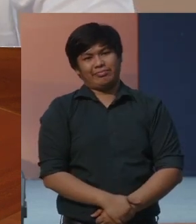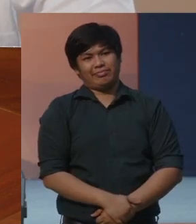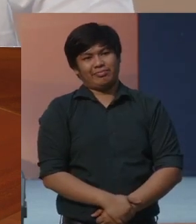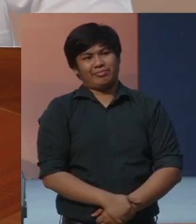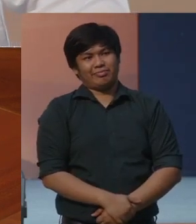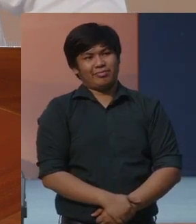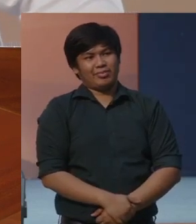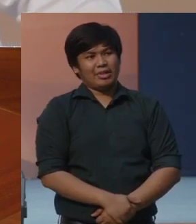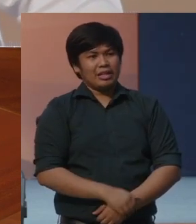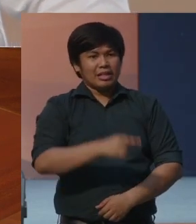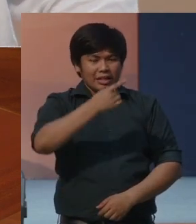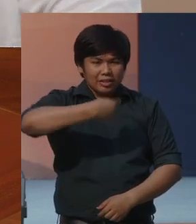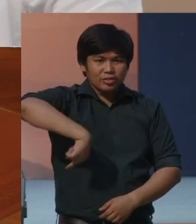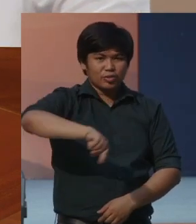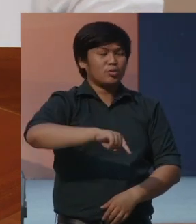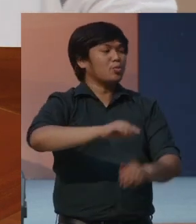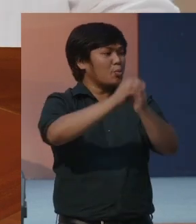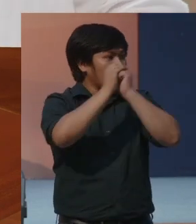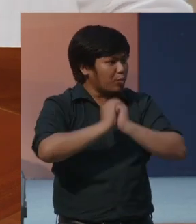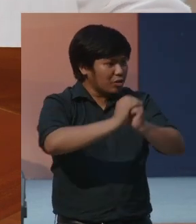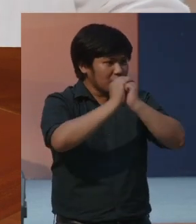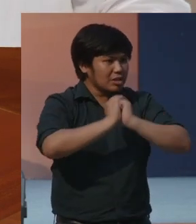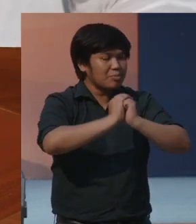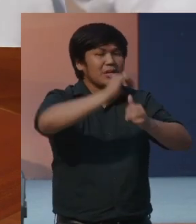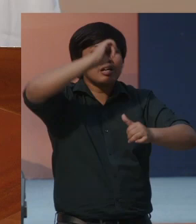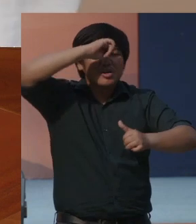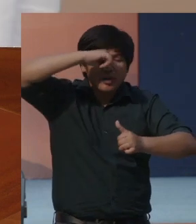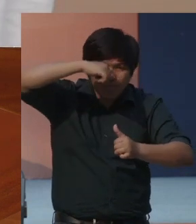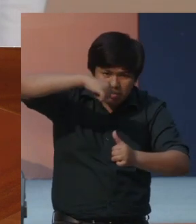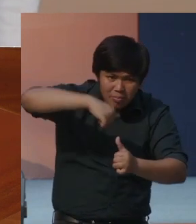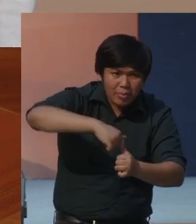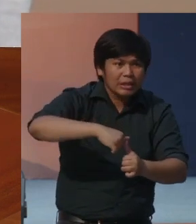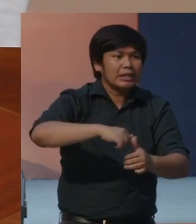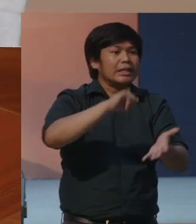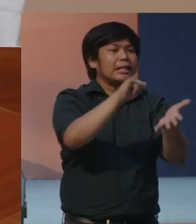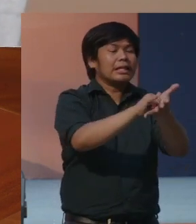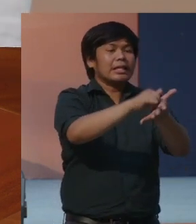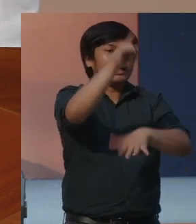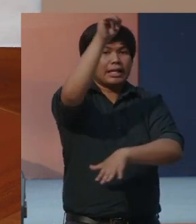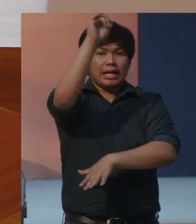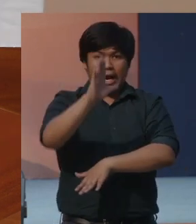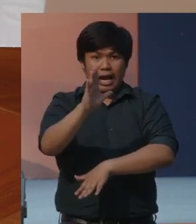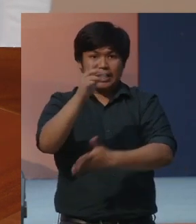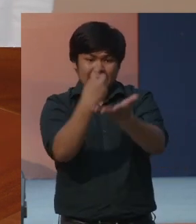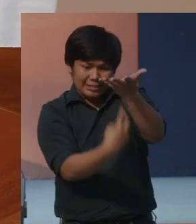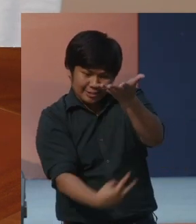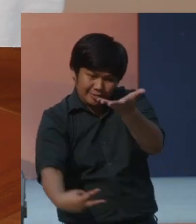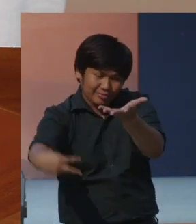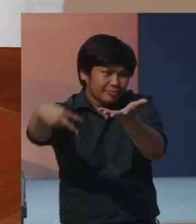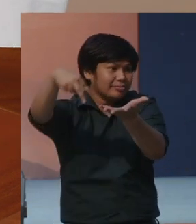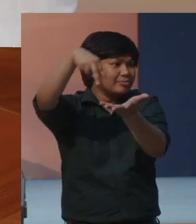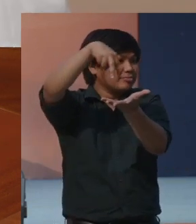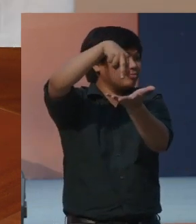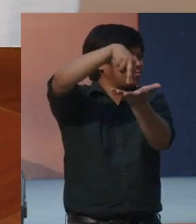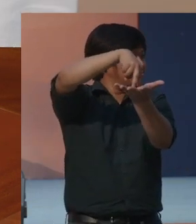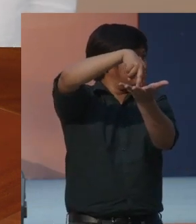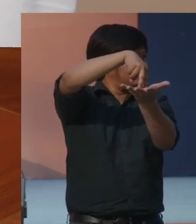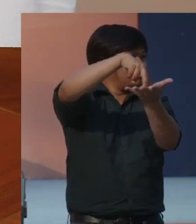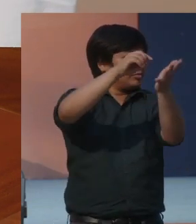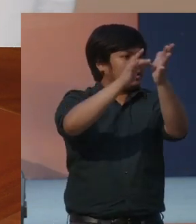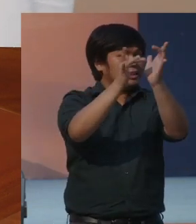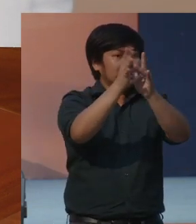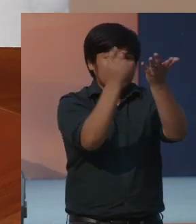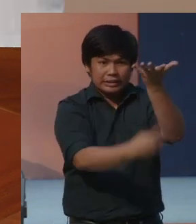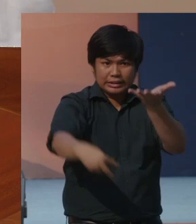isang celebration at remembrance sa atin na ang ating Panginoon ay nag-resurrect at dahil siya ay